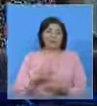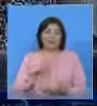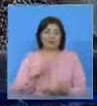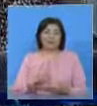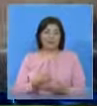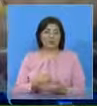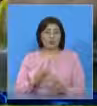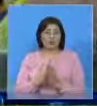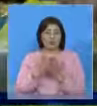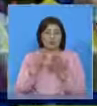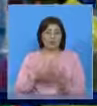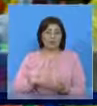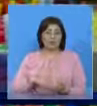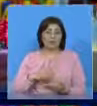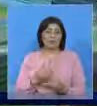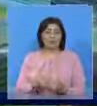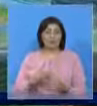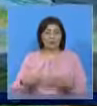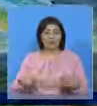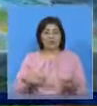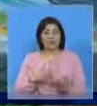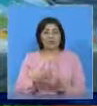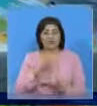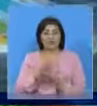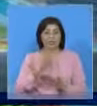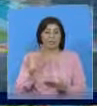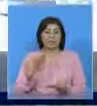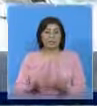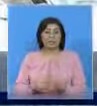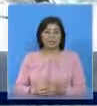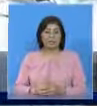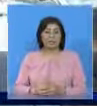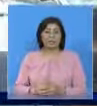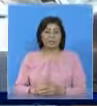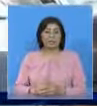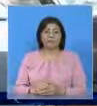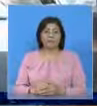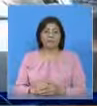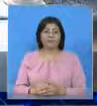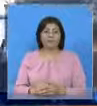утверждают, что учебники вполне доступны, другие же считают их слишком дорогими.